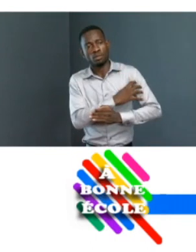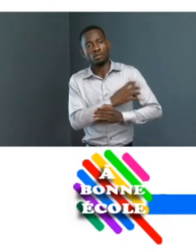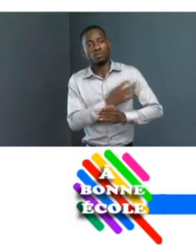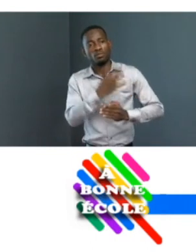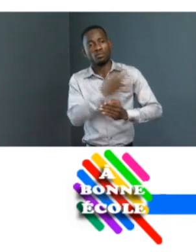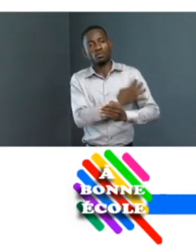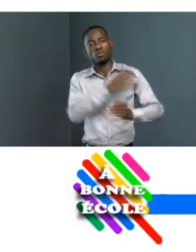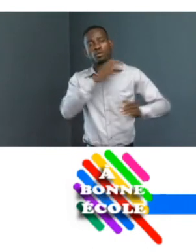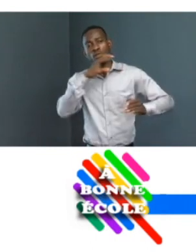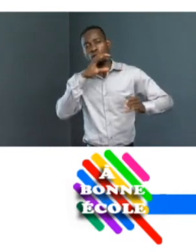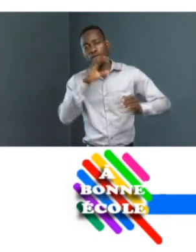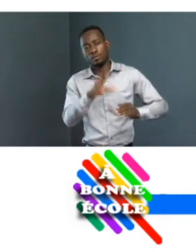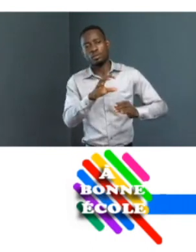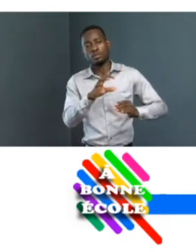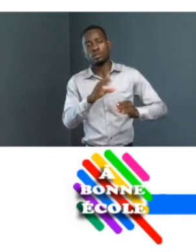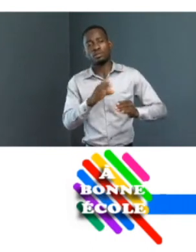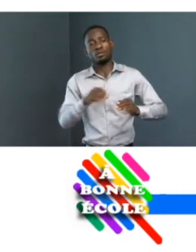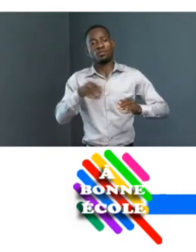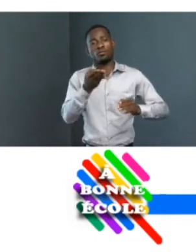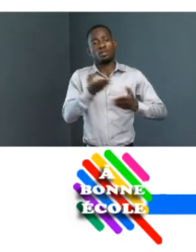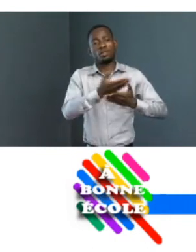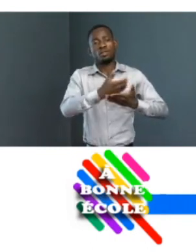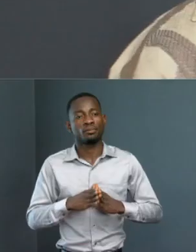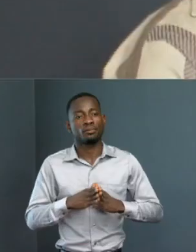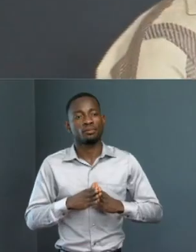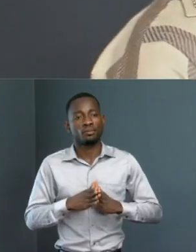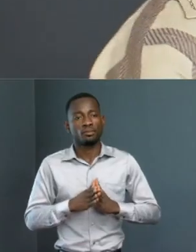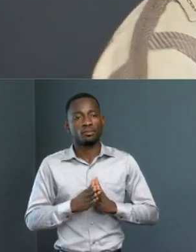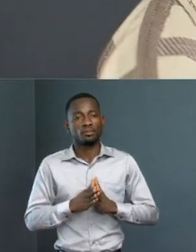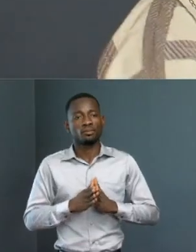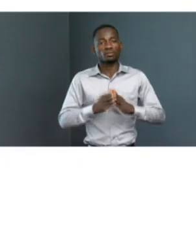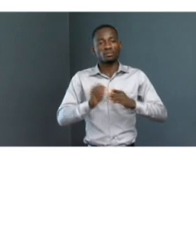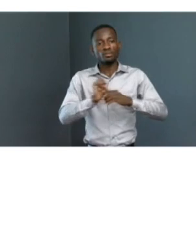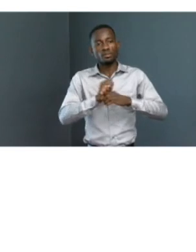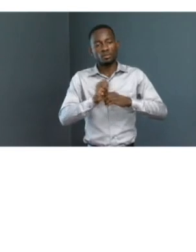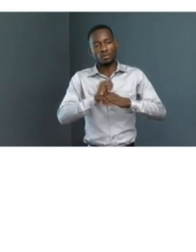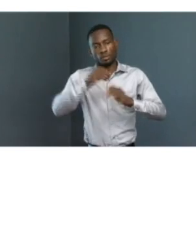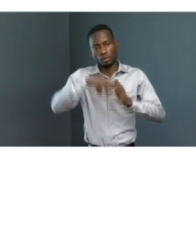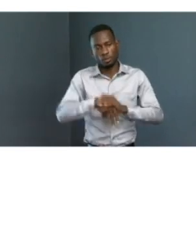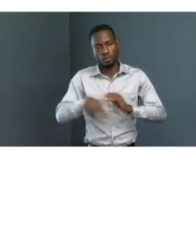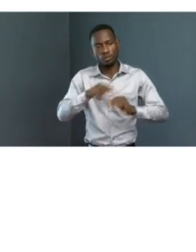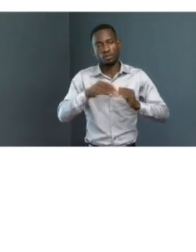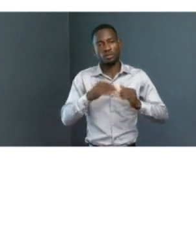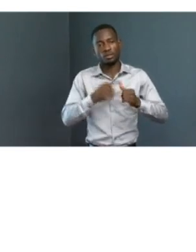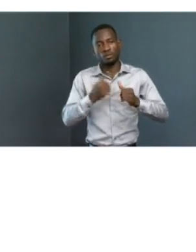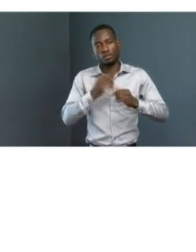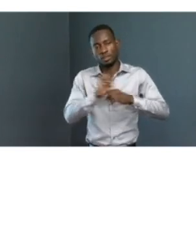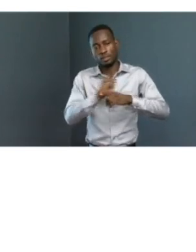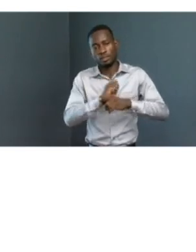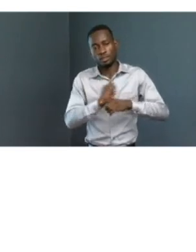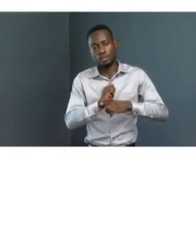vos capacités, voilà quelques séries d'exercices d'application. Bon, l'exercice d'approfondissement. Vous avez la première série